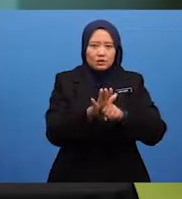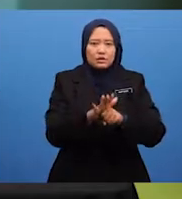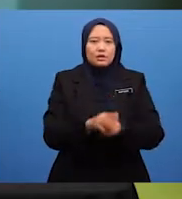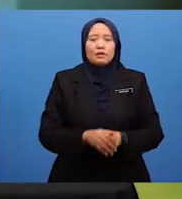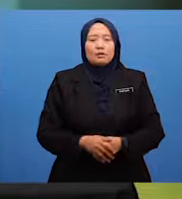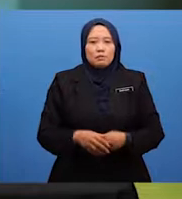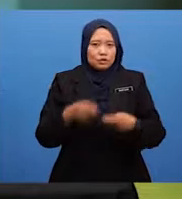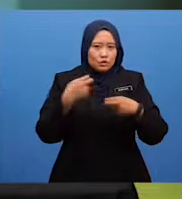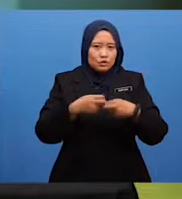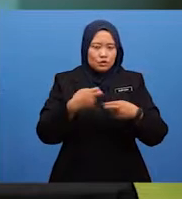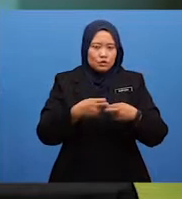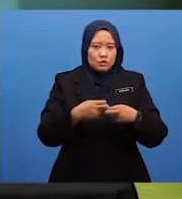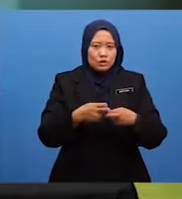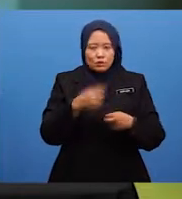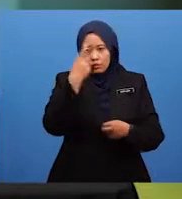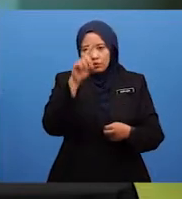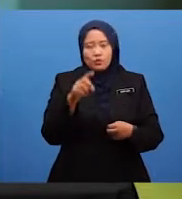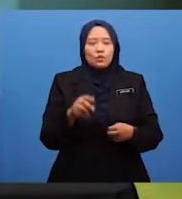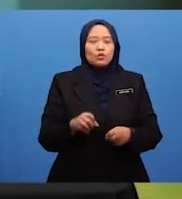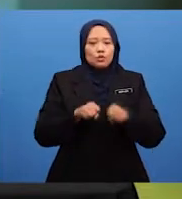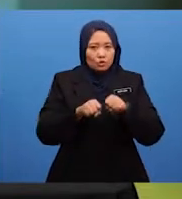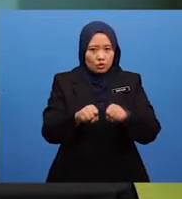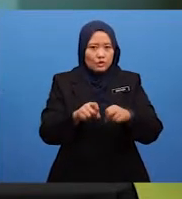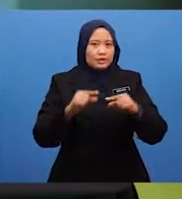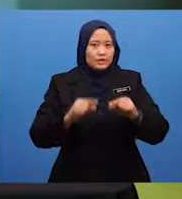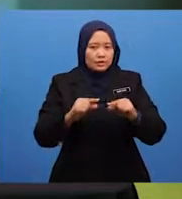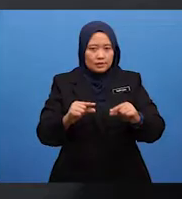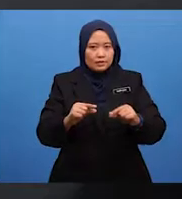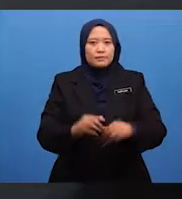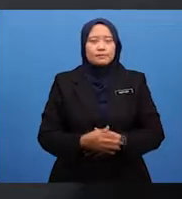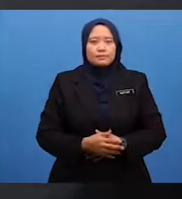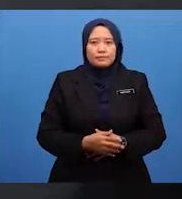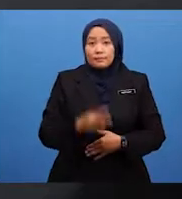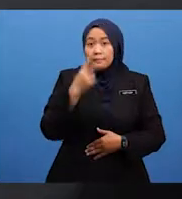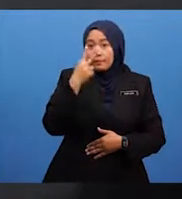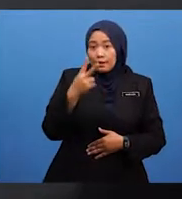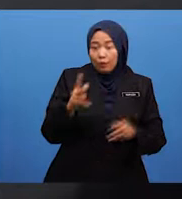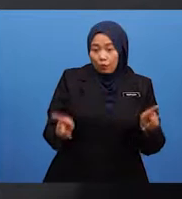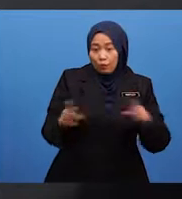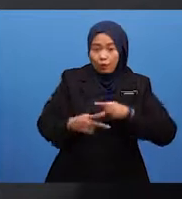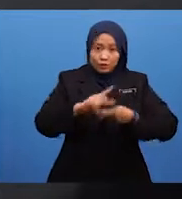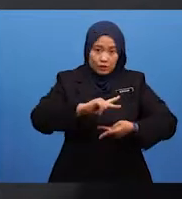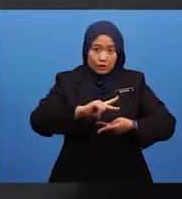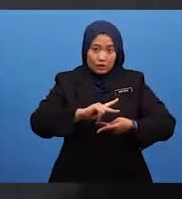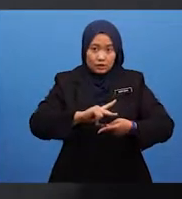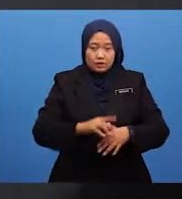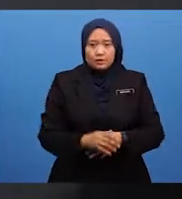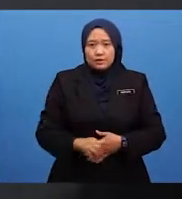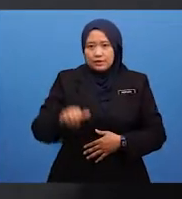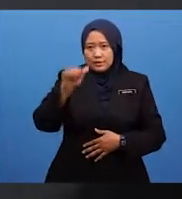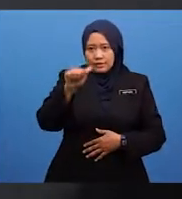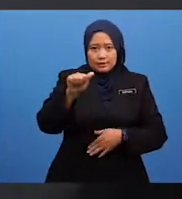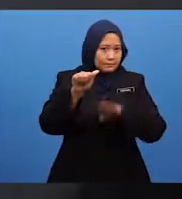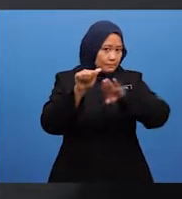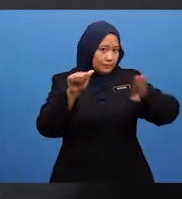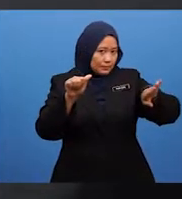Baiklah, lihat kedua-dua kotak yang sama besar ini. Kotak A, cikgu isi